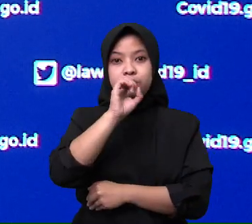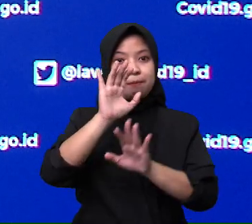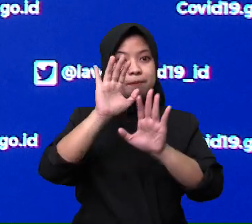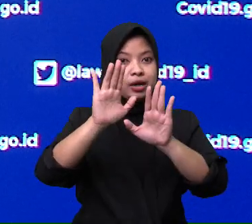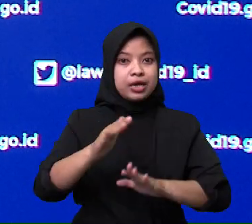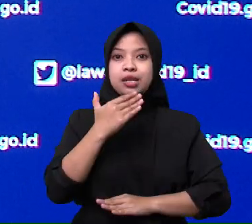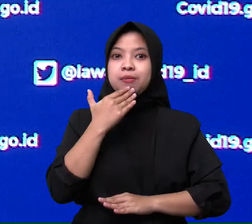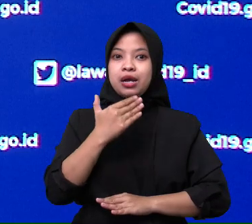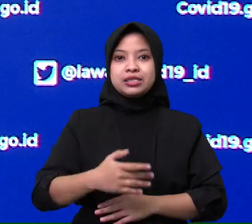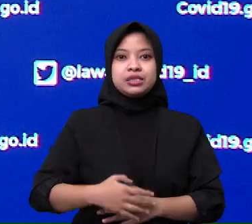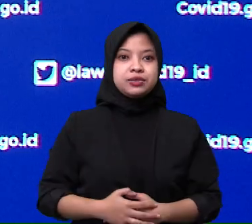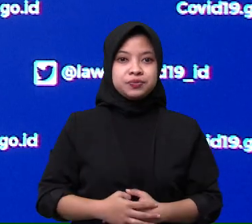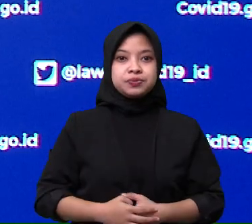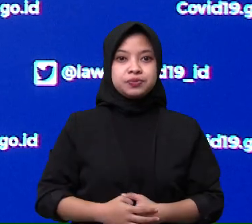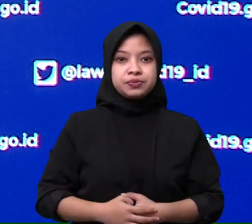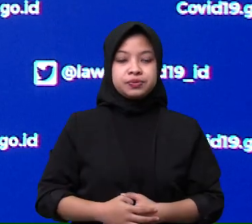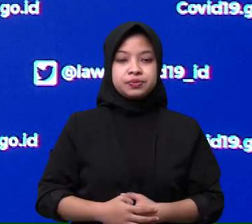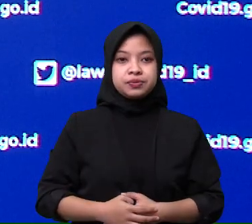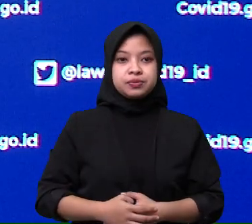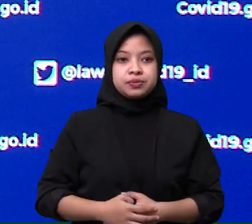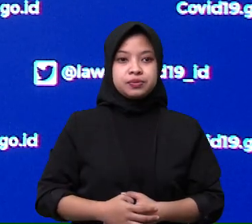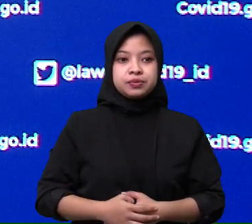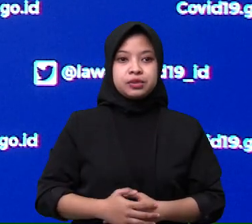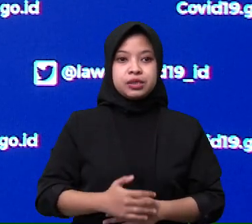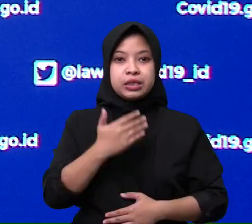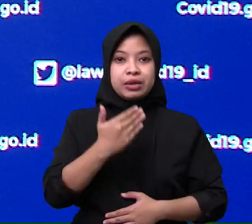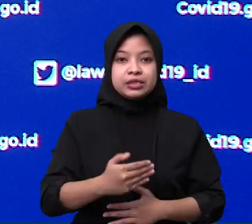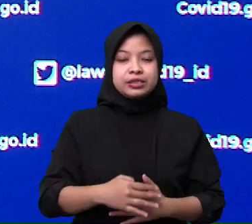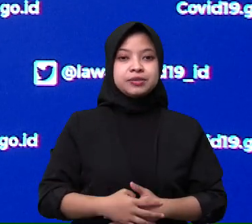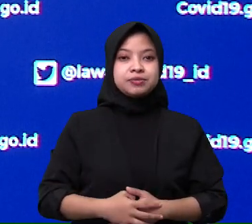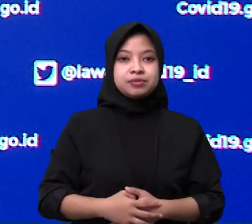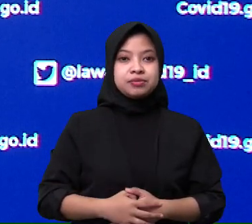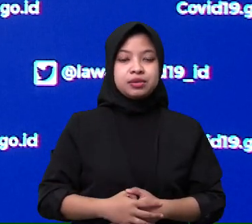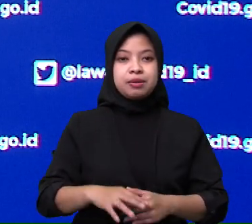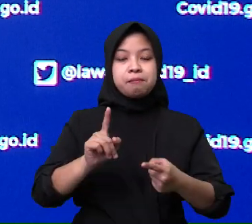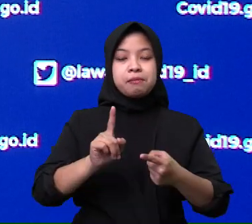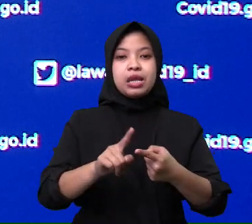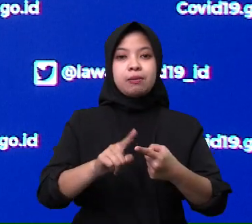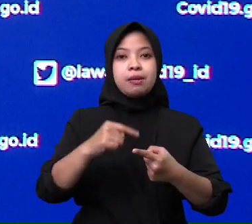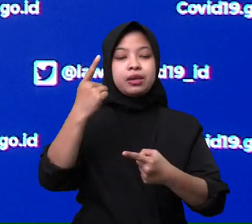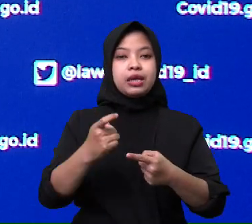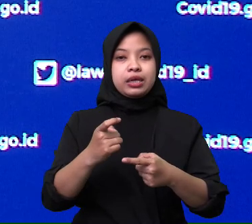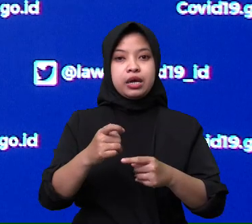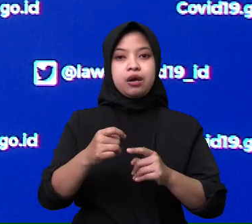Terima kasih. Terima kasih, Prof. Pertanyaan pertama dari